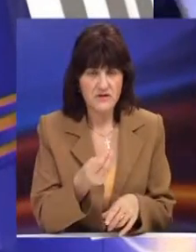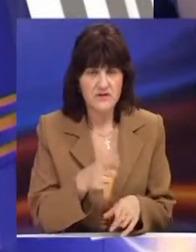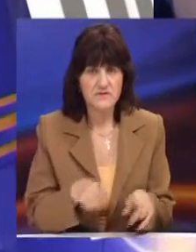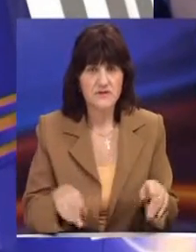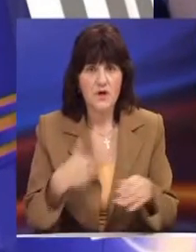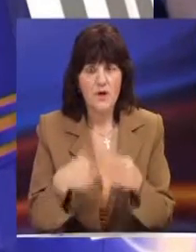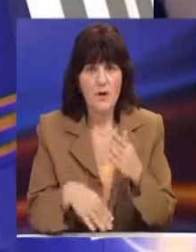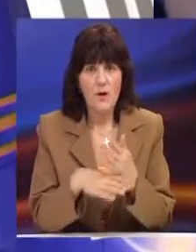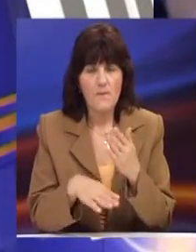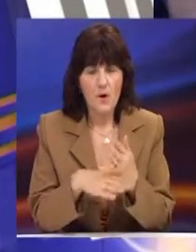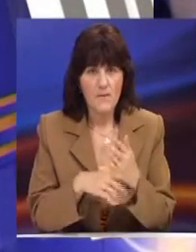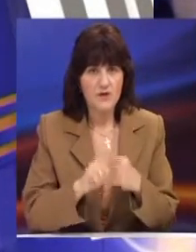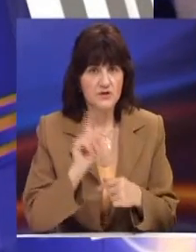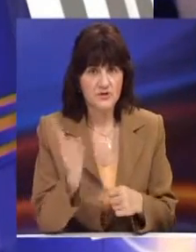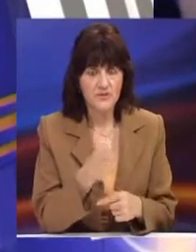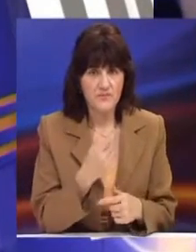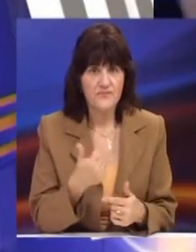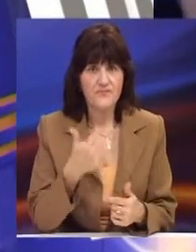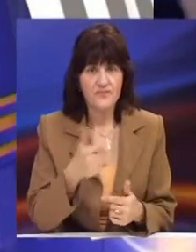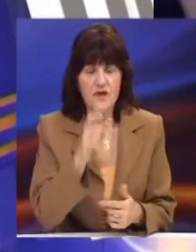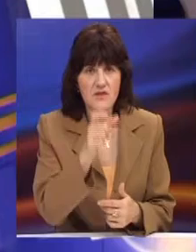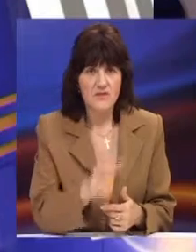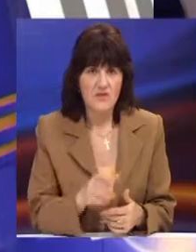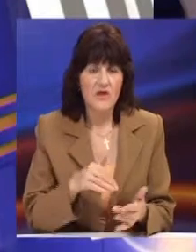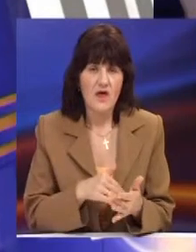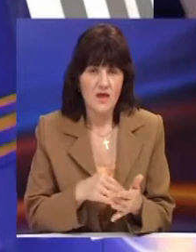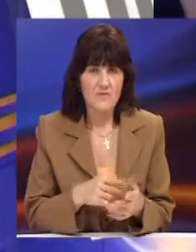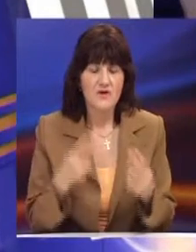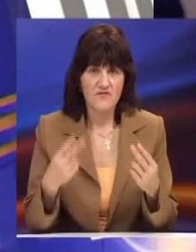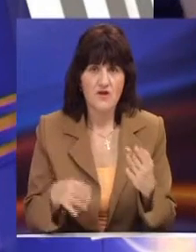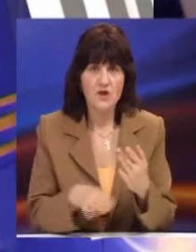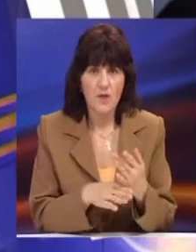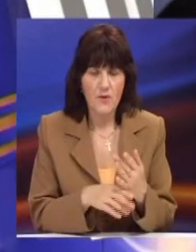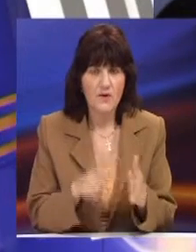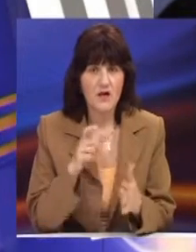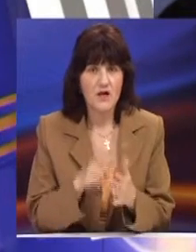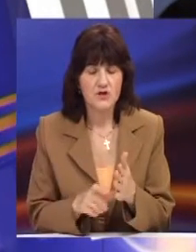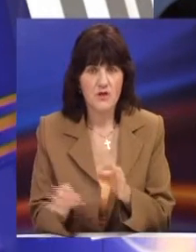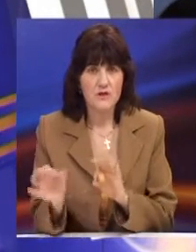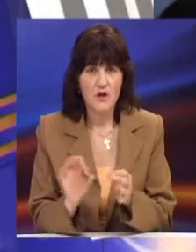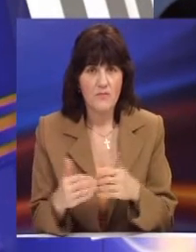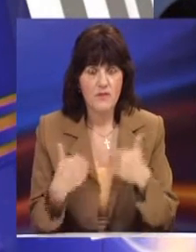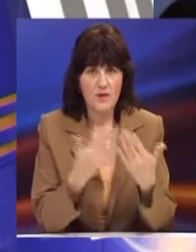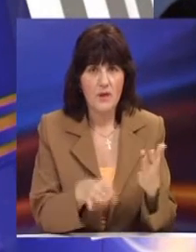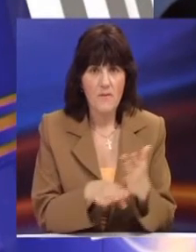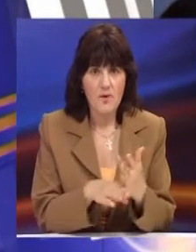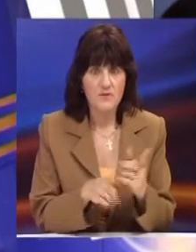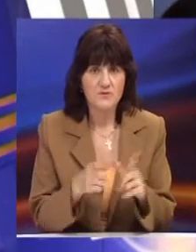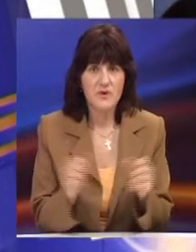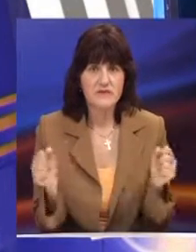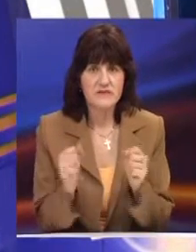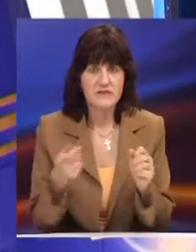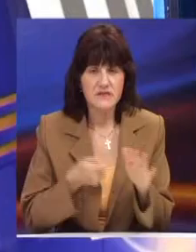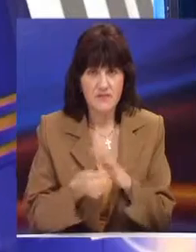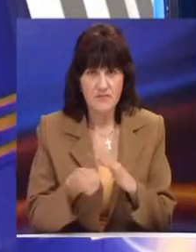najčešće nikad ne traže pomoć, ove godine je jednoj od članica kola pomoć zaista bila neophodna. Članice su joj obezbedile pomoć u vidu